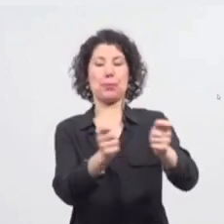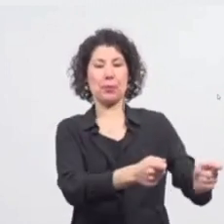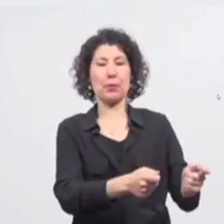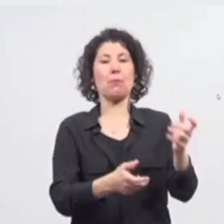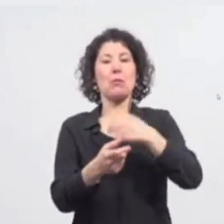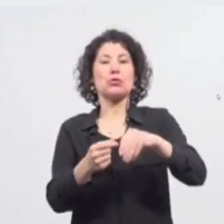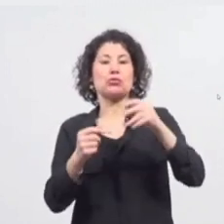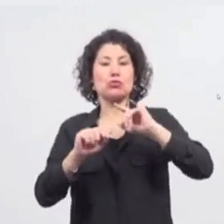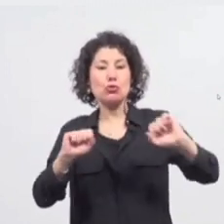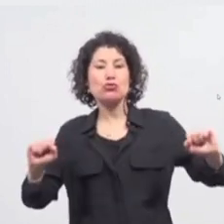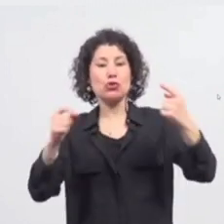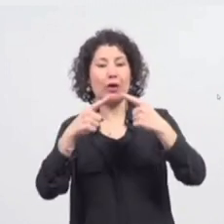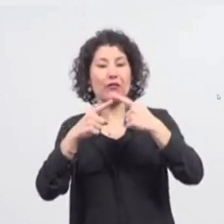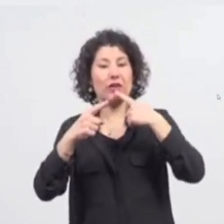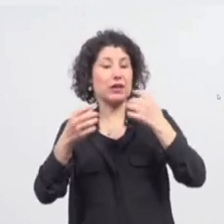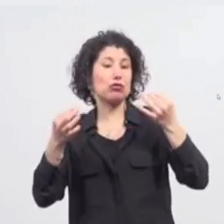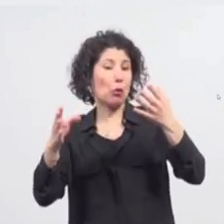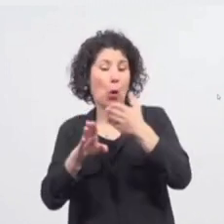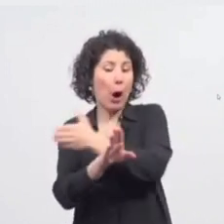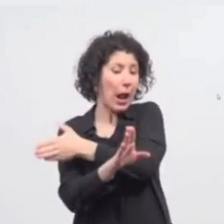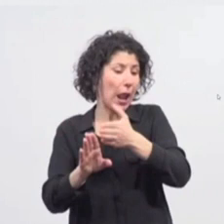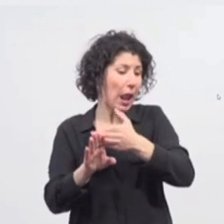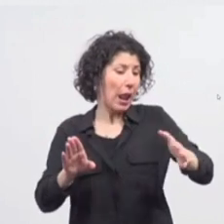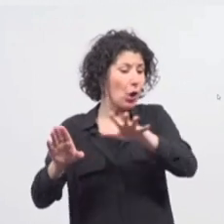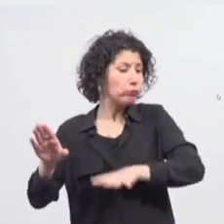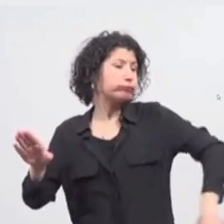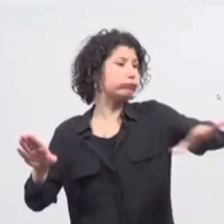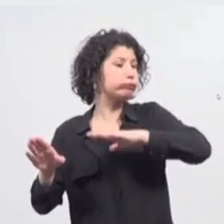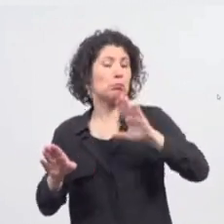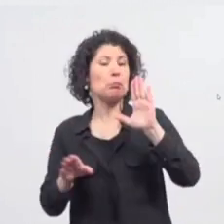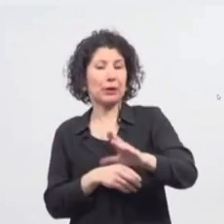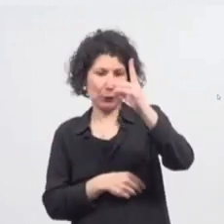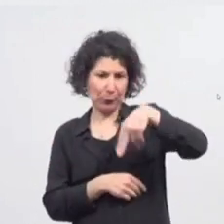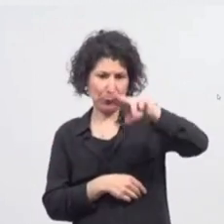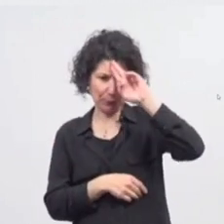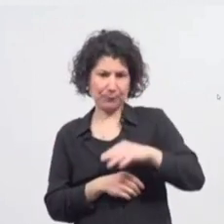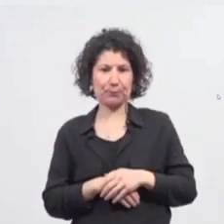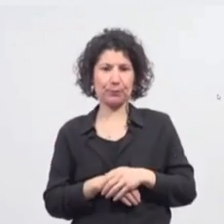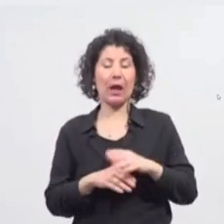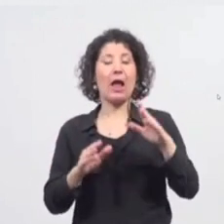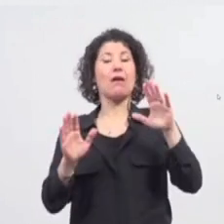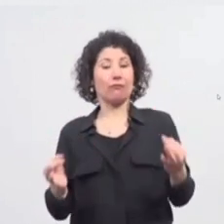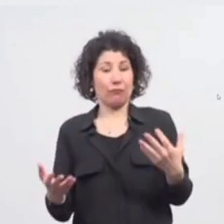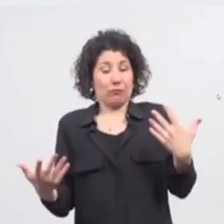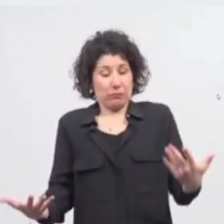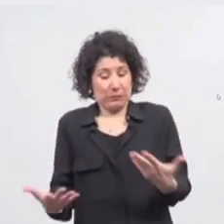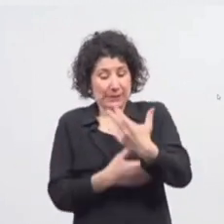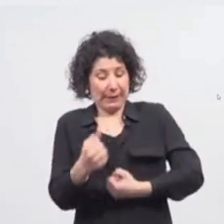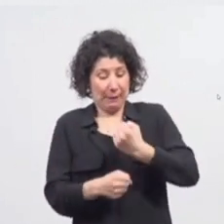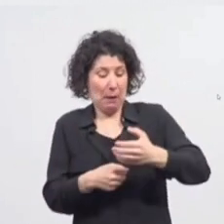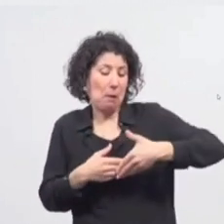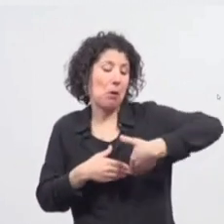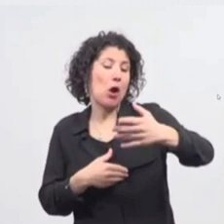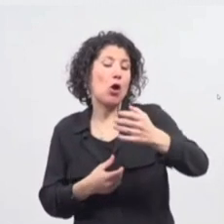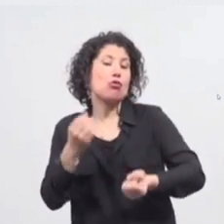temporelle complète du territoire et de l'histoire de l'Europe. Nous allons lancer cette année un appel à projet inédit sous